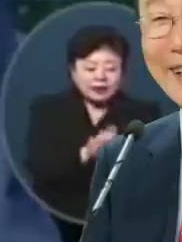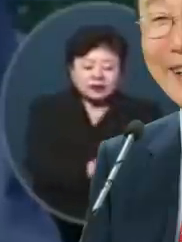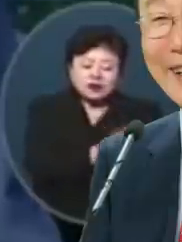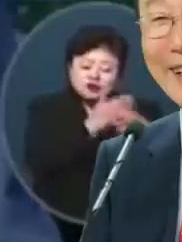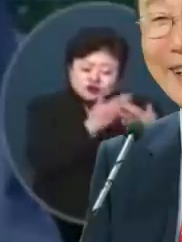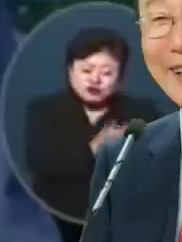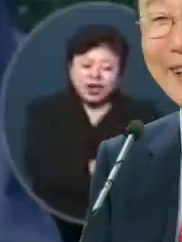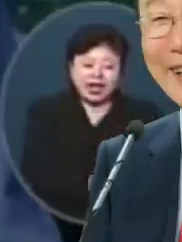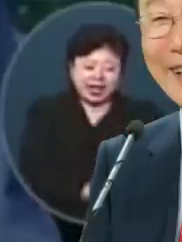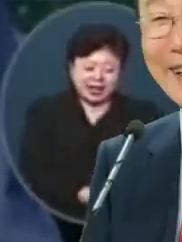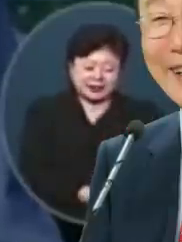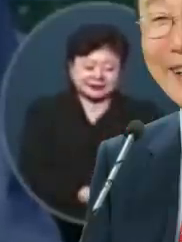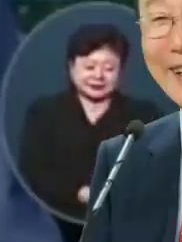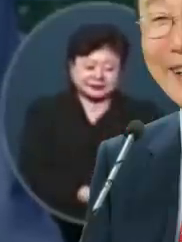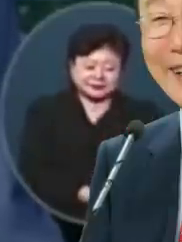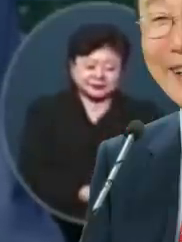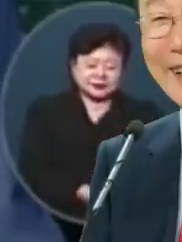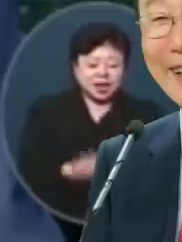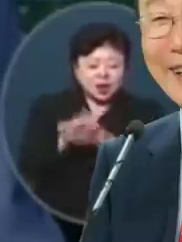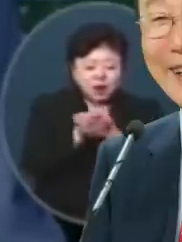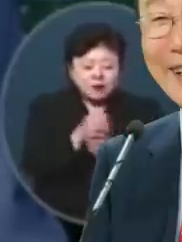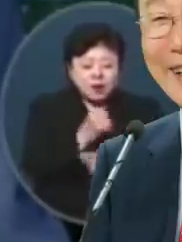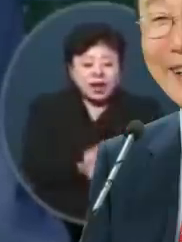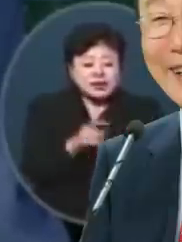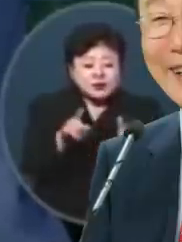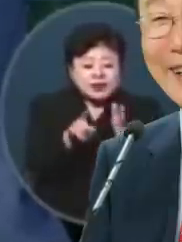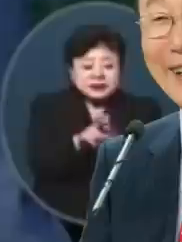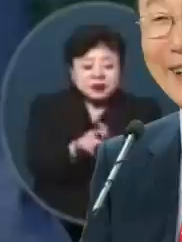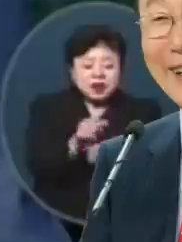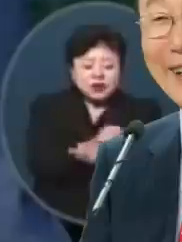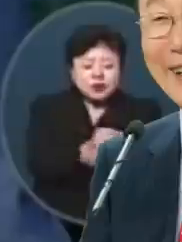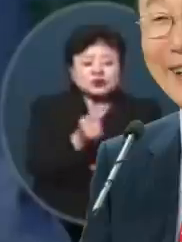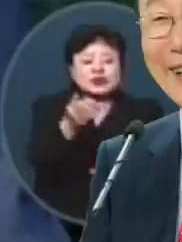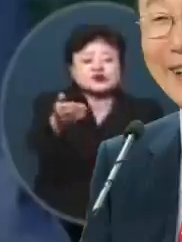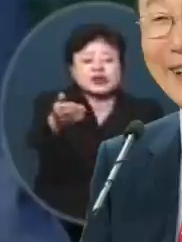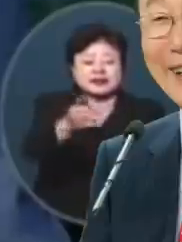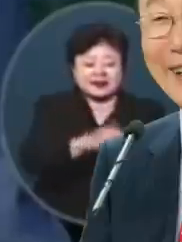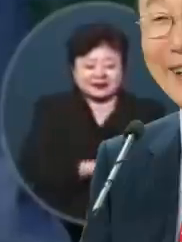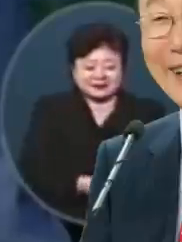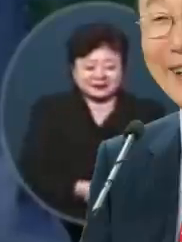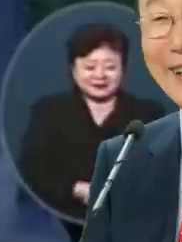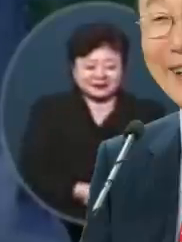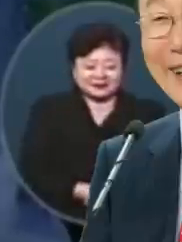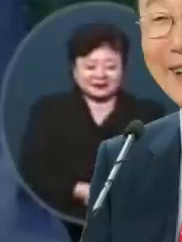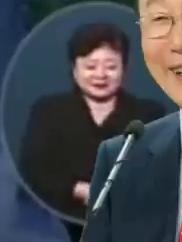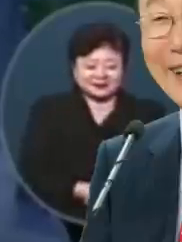중요합니다. 화목을 하기 위해서는 용서해야 되는 것입니다.